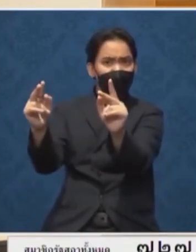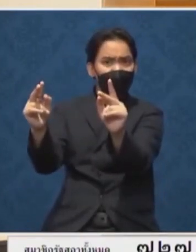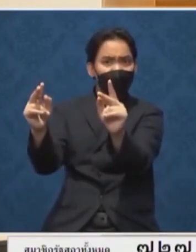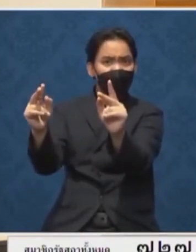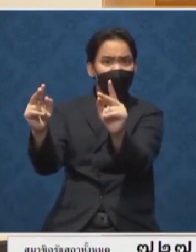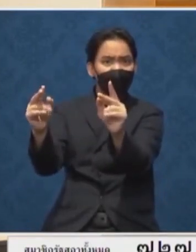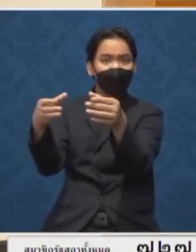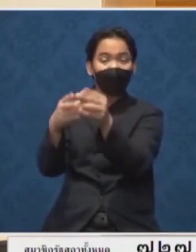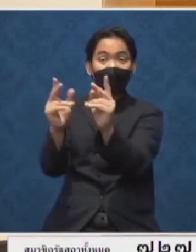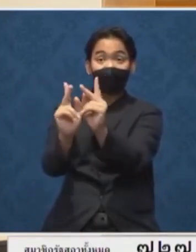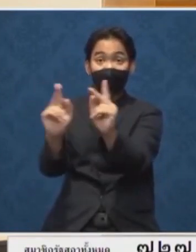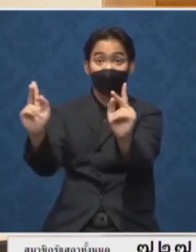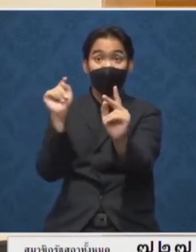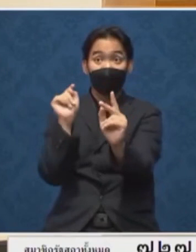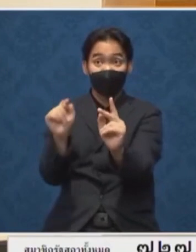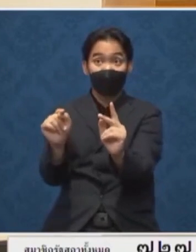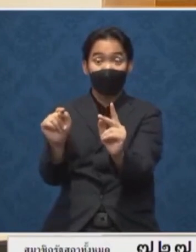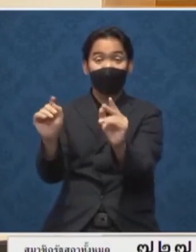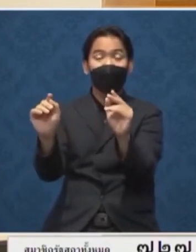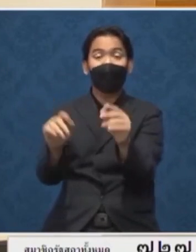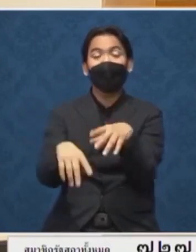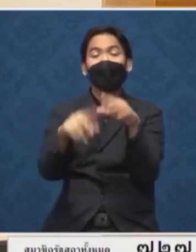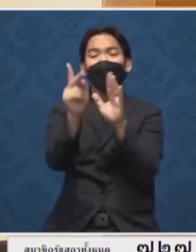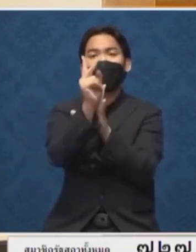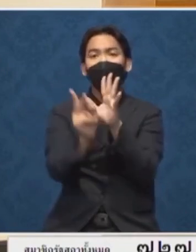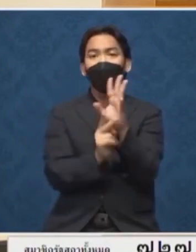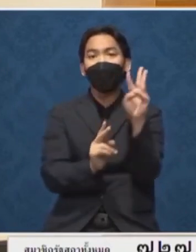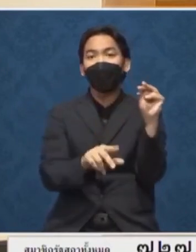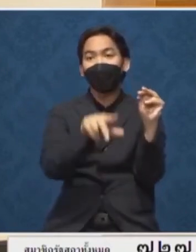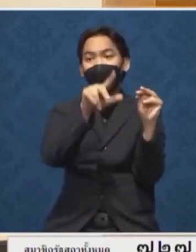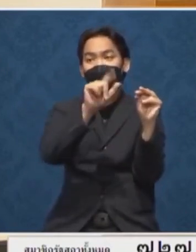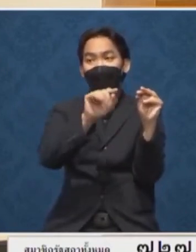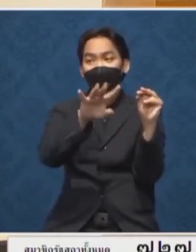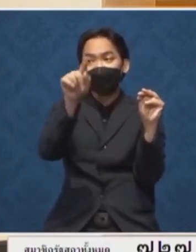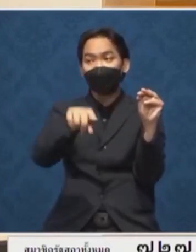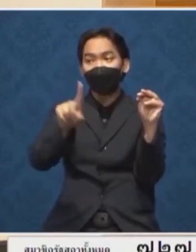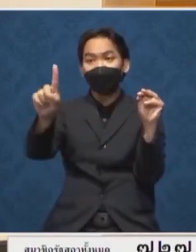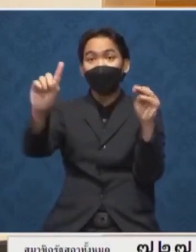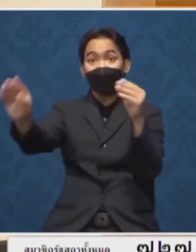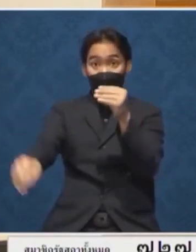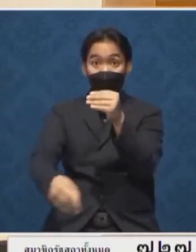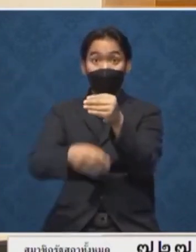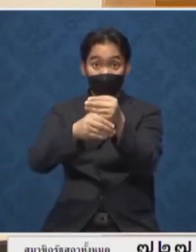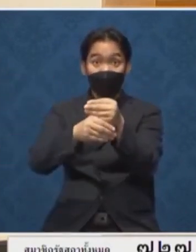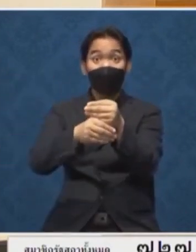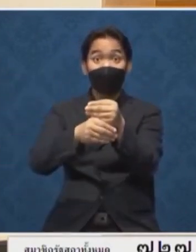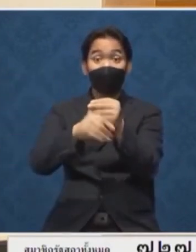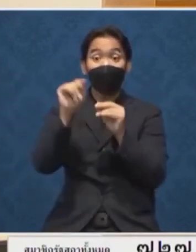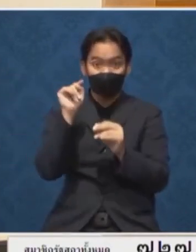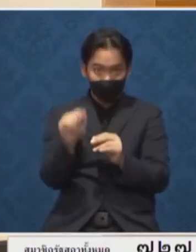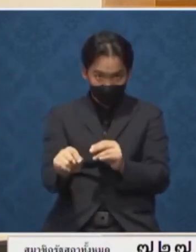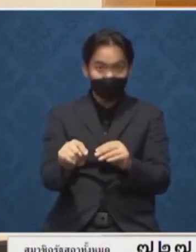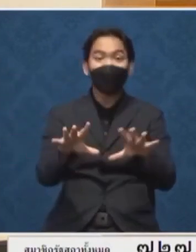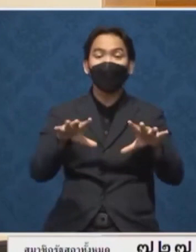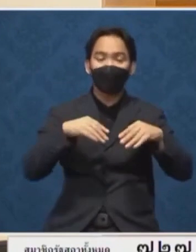ที่เพิ่มมาตรานี้ขึ้นใหม่กดปุ่มเห็นด้วย